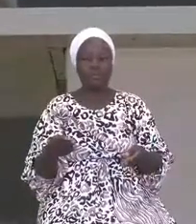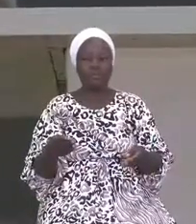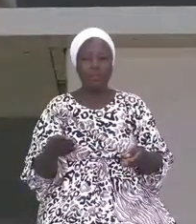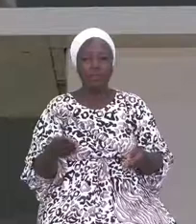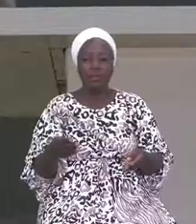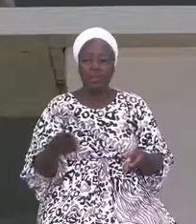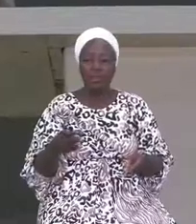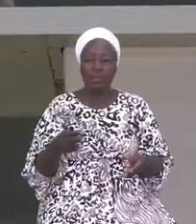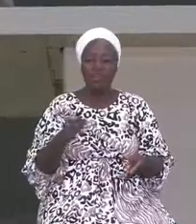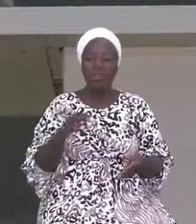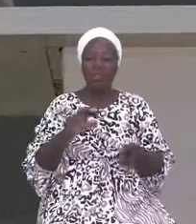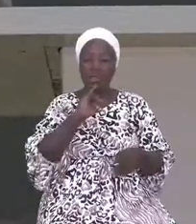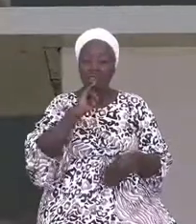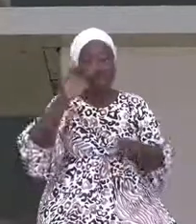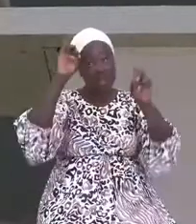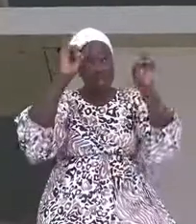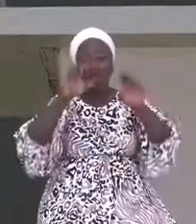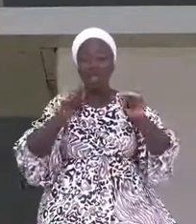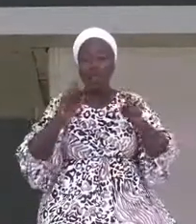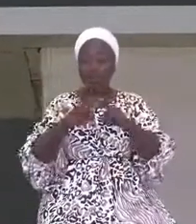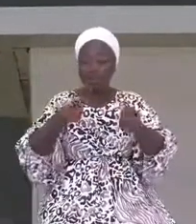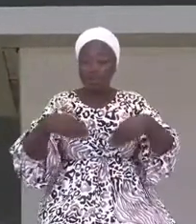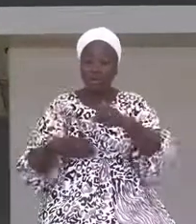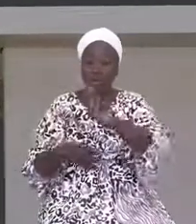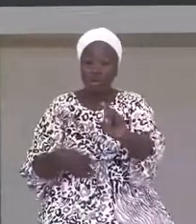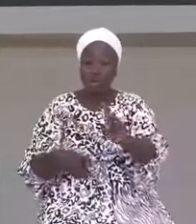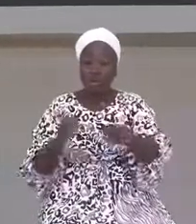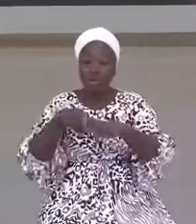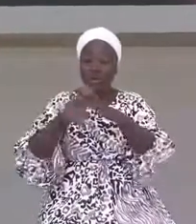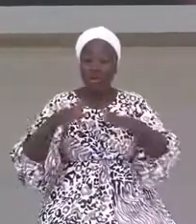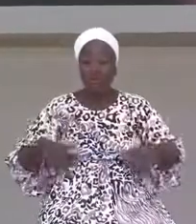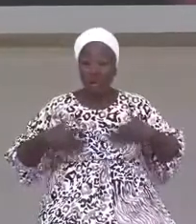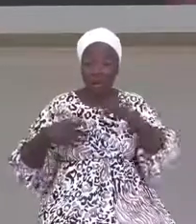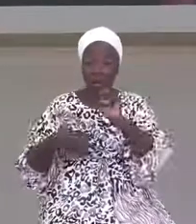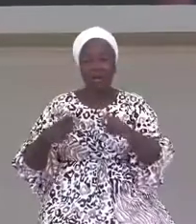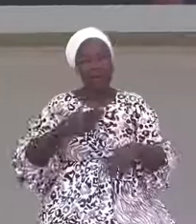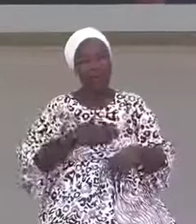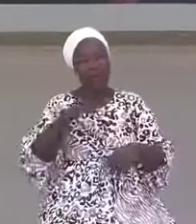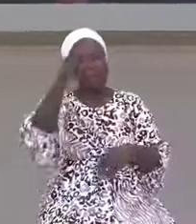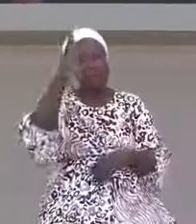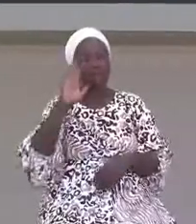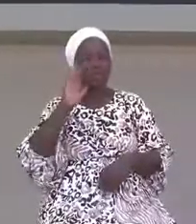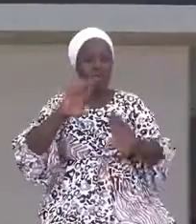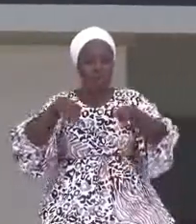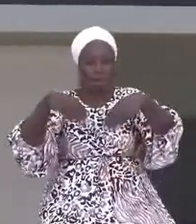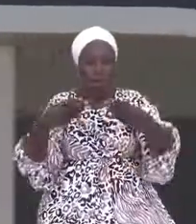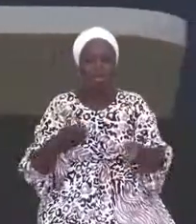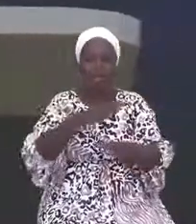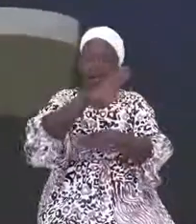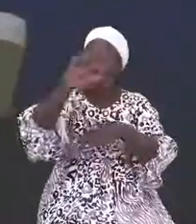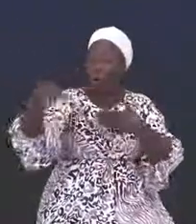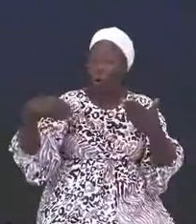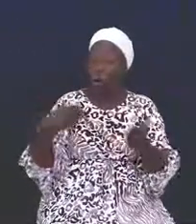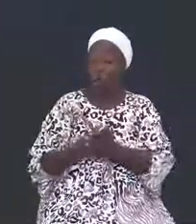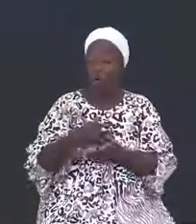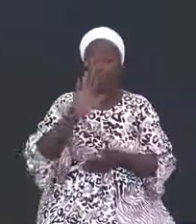Est-ce qu'il est capable de pourvoir dans ta vie? Mon Dieu pourvoira à tous vos